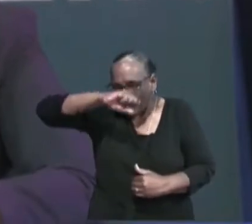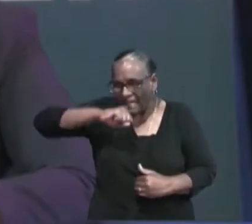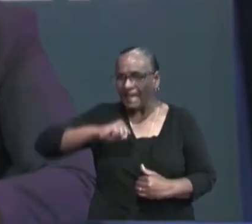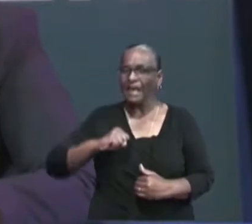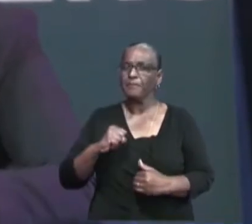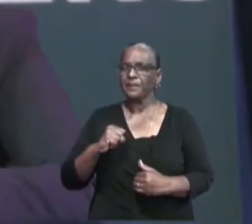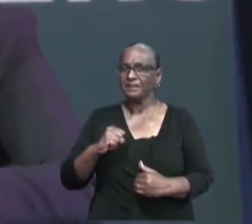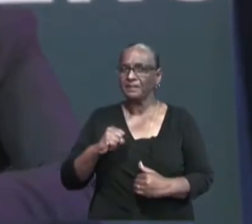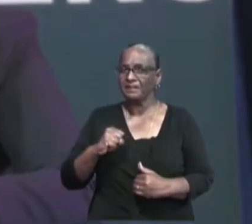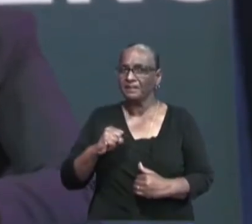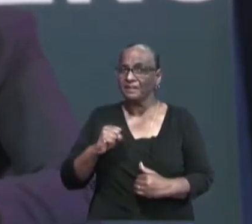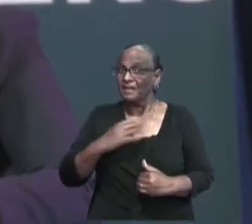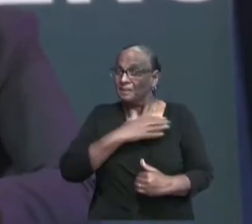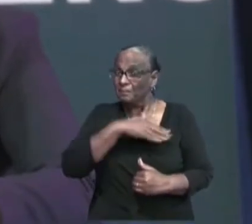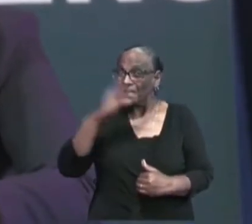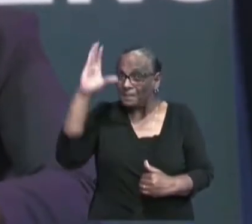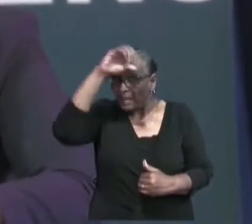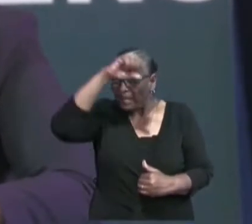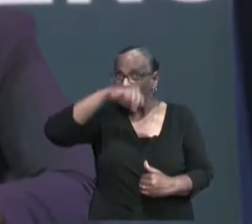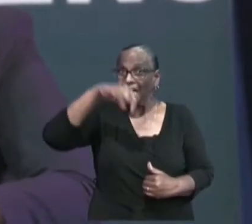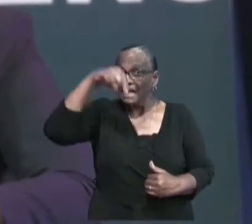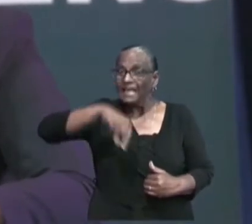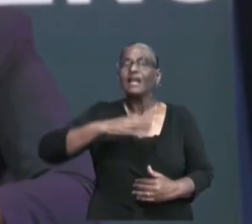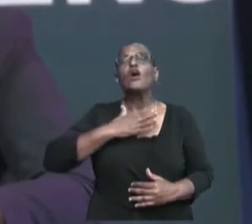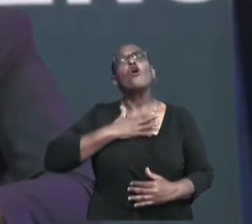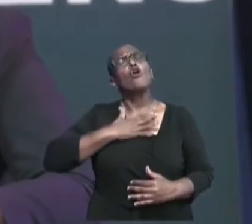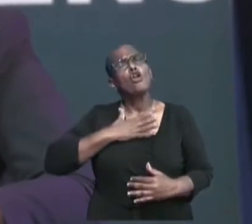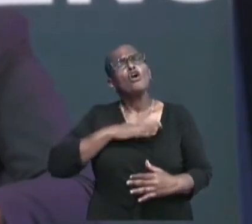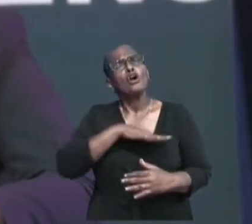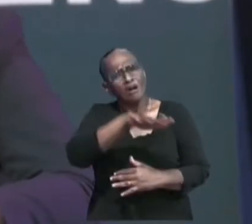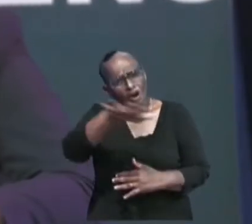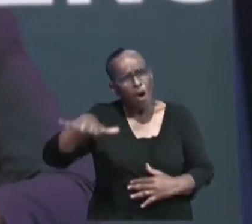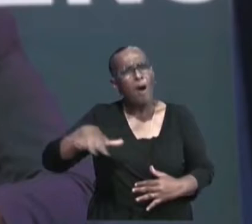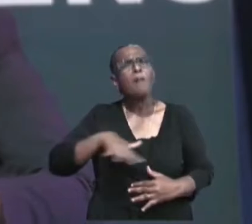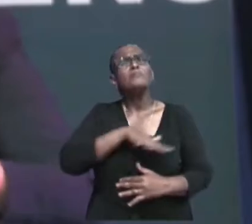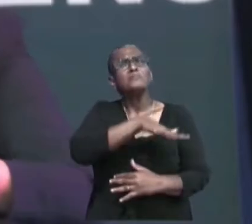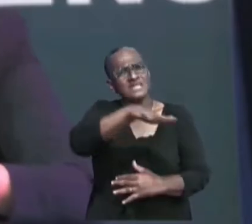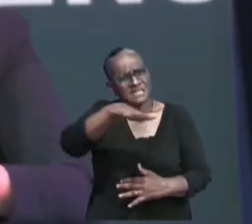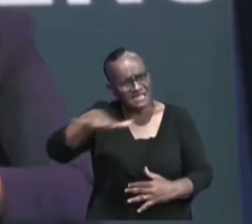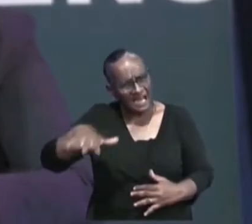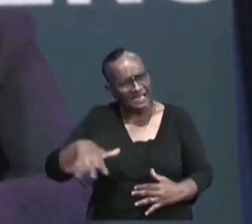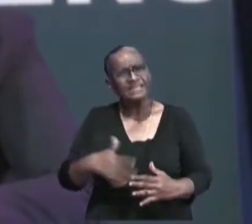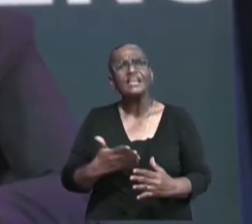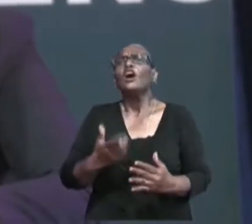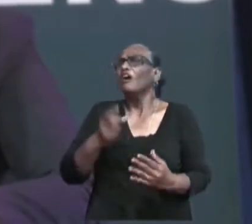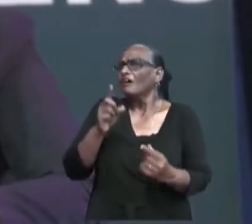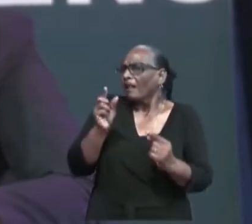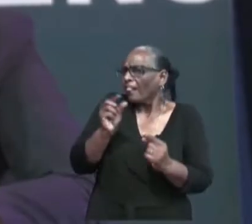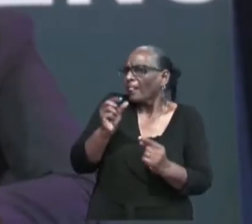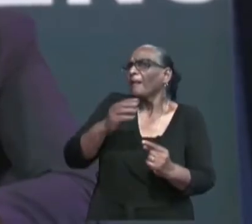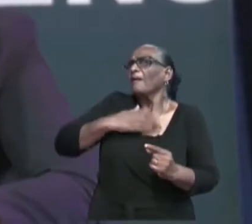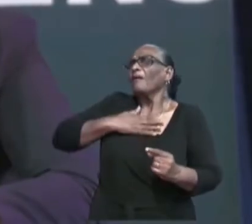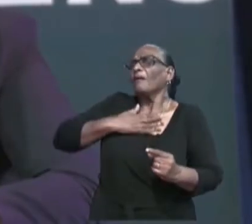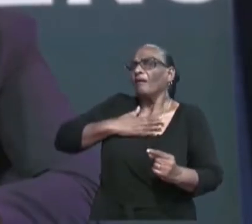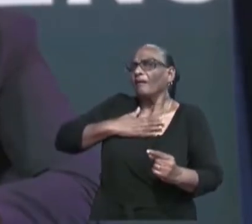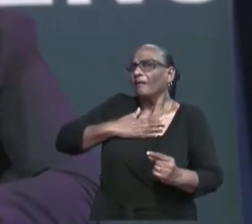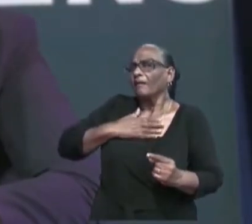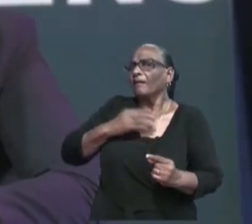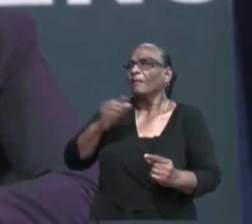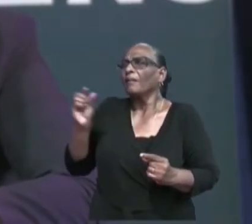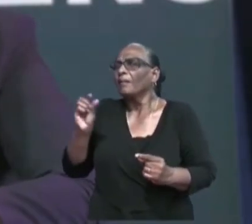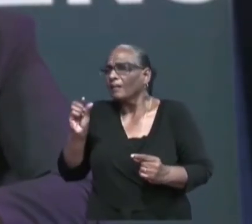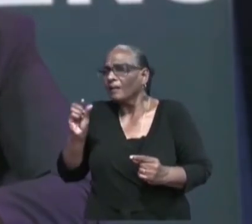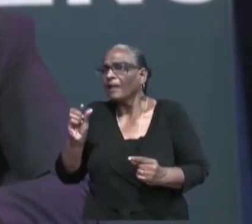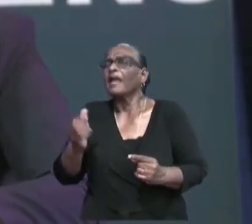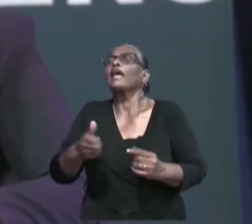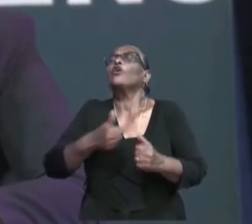Dat we hier op deze gelukkige omstandigheid zijn door een deel geluk en een deel ons